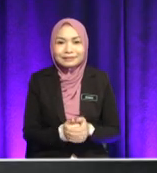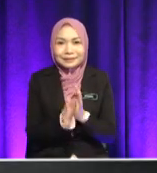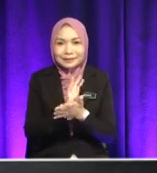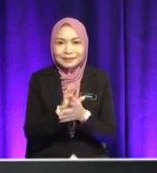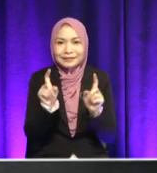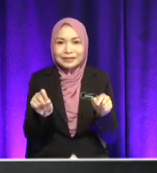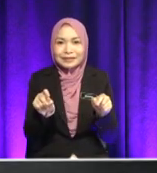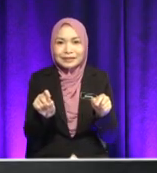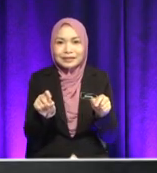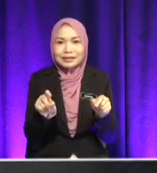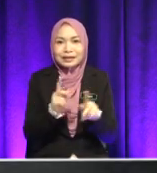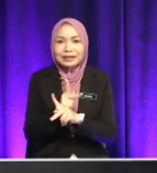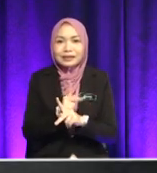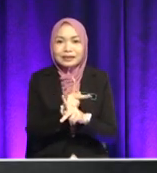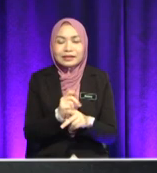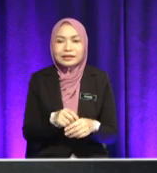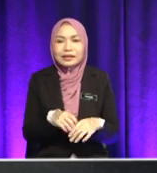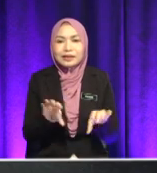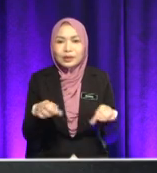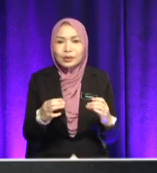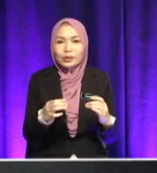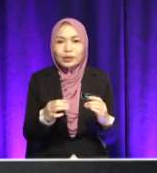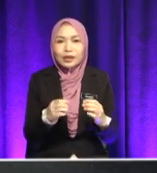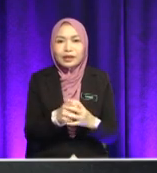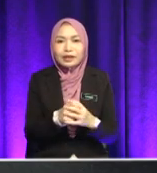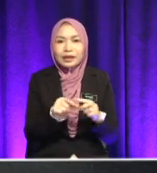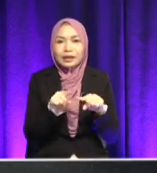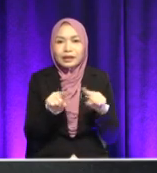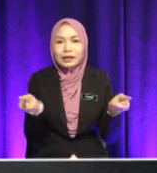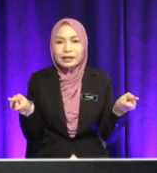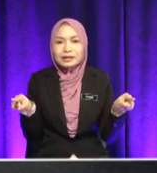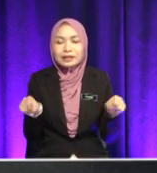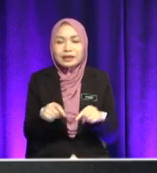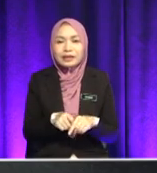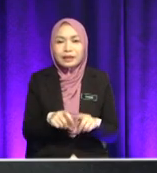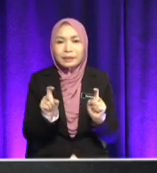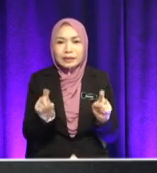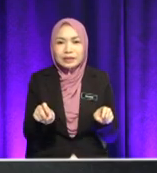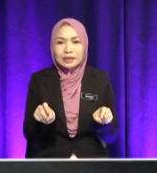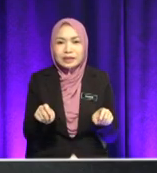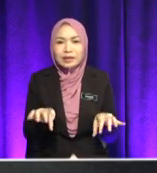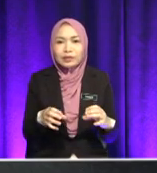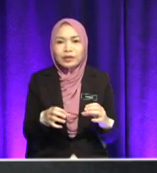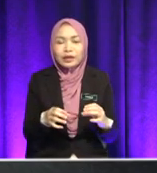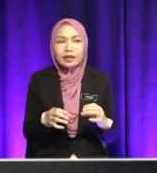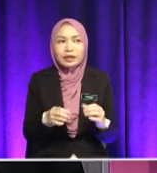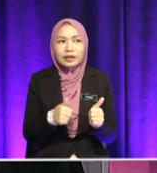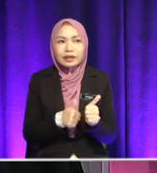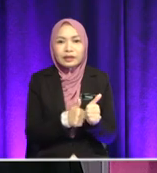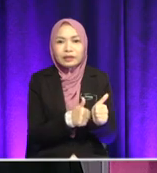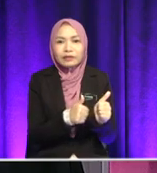dalam menggunakan garisan juga ya supaya semua sekali dimasukkan ke dalam formulir yang sama oke oke